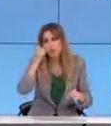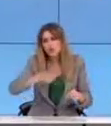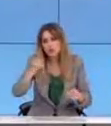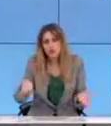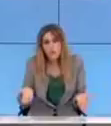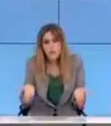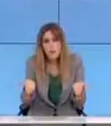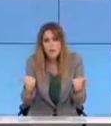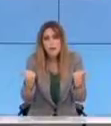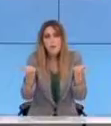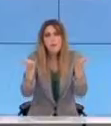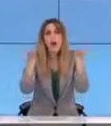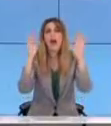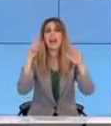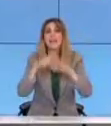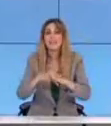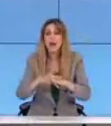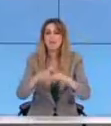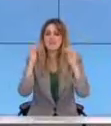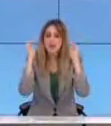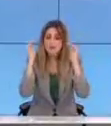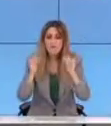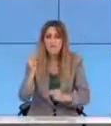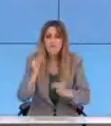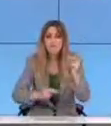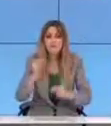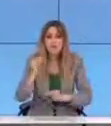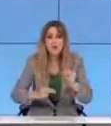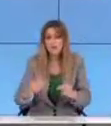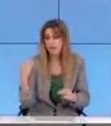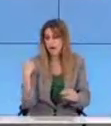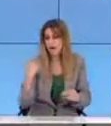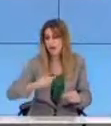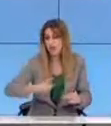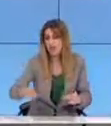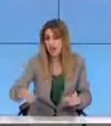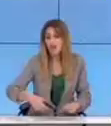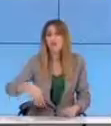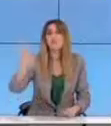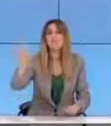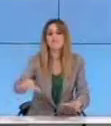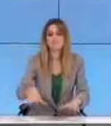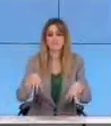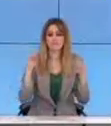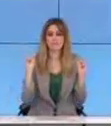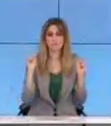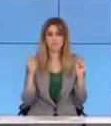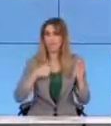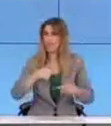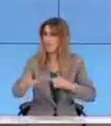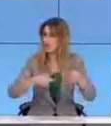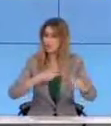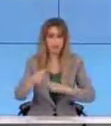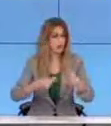κρίσης. Για να δανείσουν, πρέπει να μπορείς να αποδείξεις ότι δεν χρειάζεσαι τα χρήματα αυτά. Συνεπώς, αυτό είναι ίσως το